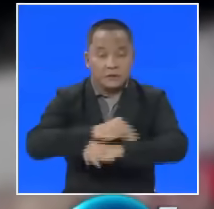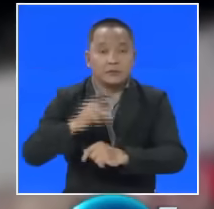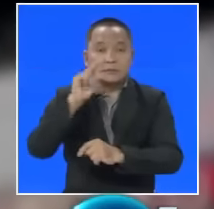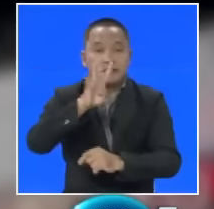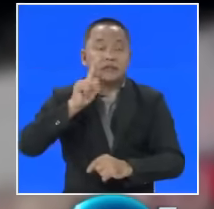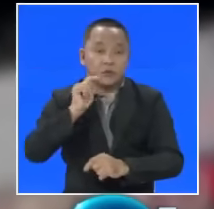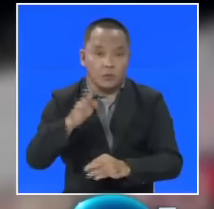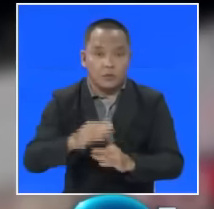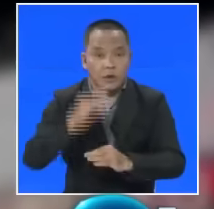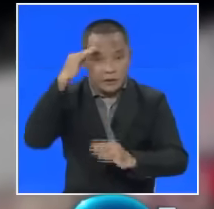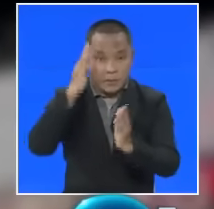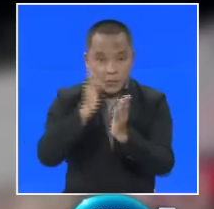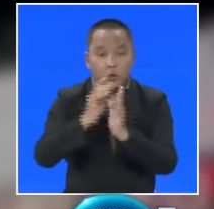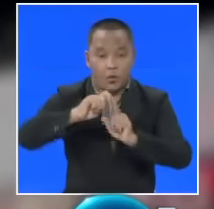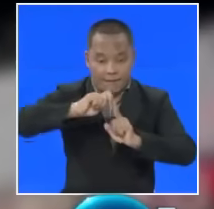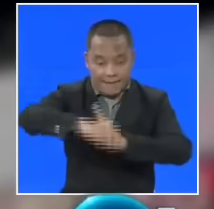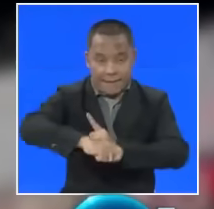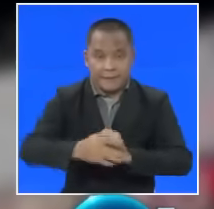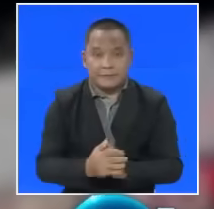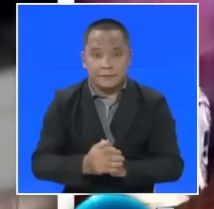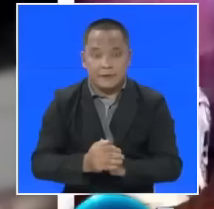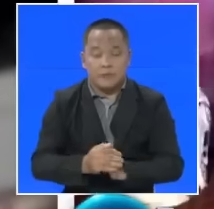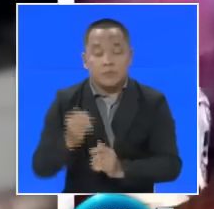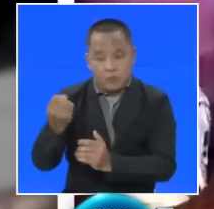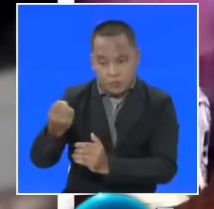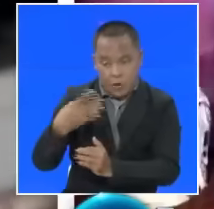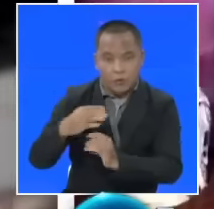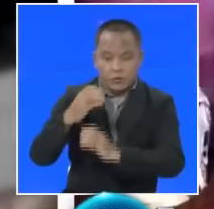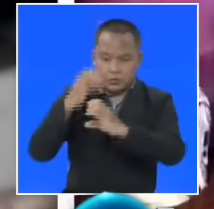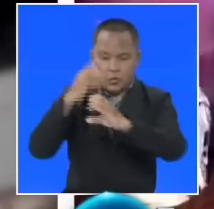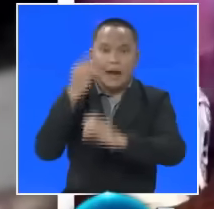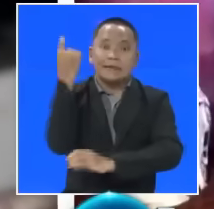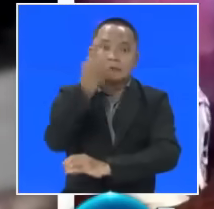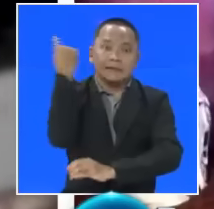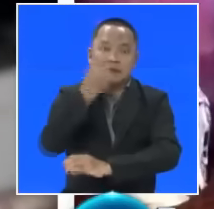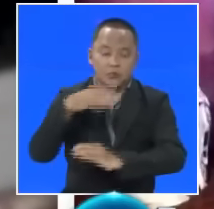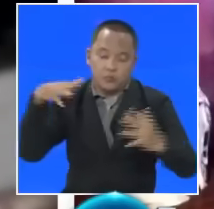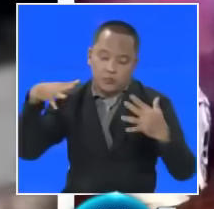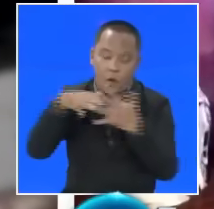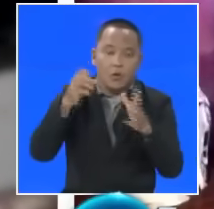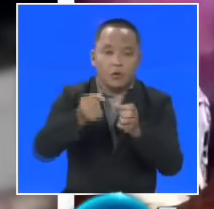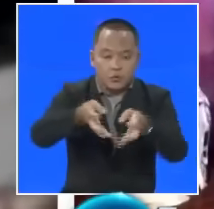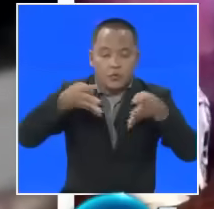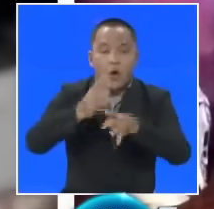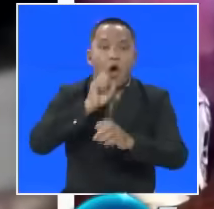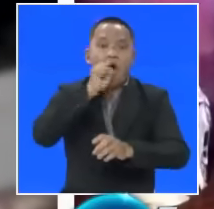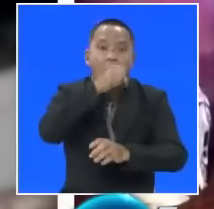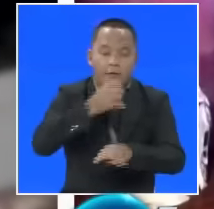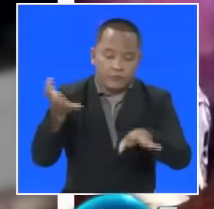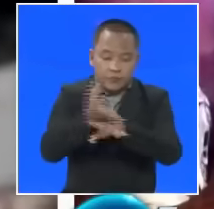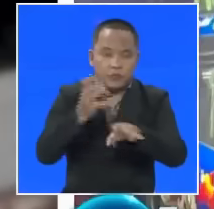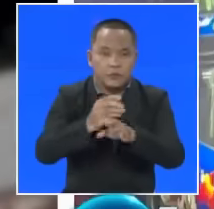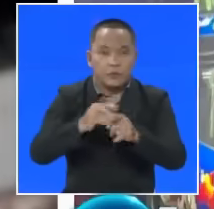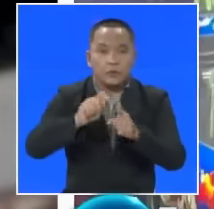ตำรวจสภ.ด่านขุนทดจังหวัดนครราชสีมารับแจ้งเหตุรถบัสทัศนศึกษาชนกันกับรถบรรทุกอ้อยบนถนนสาย